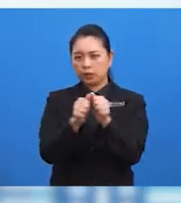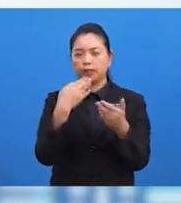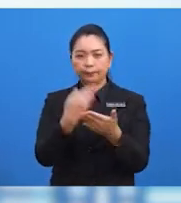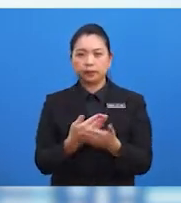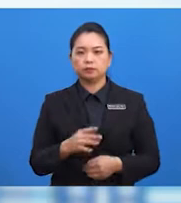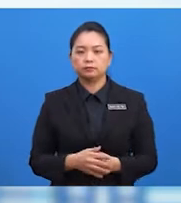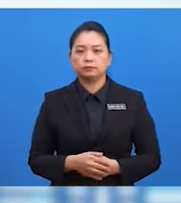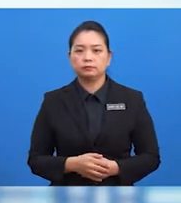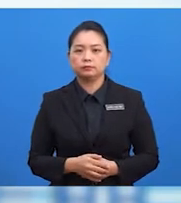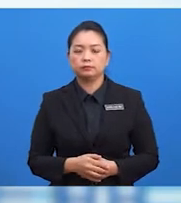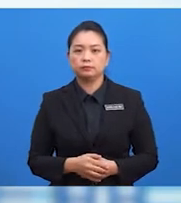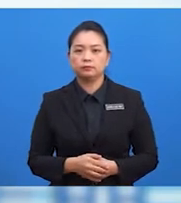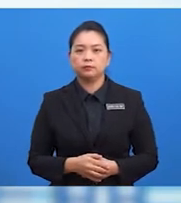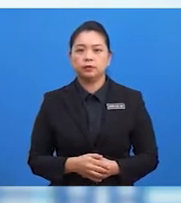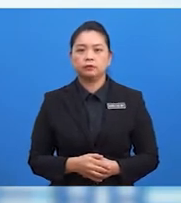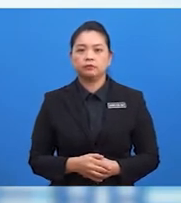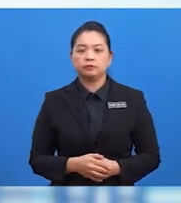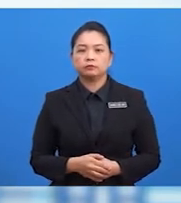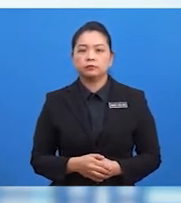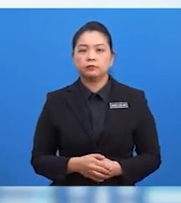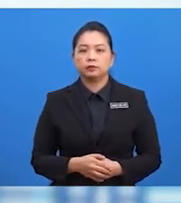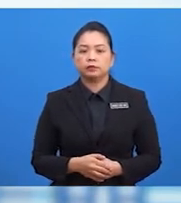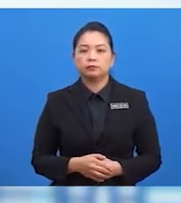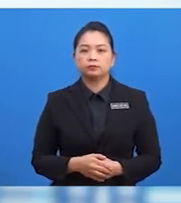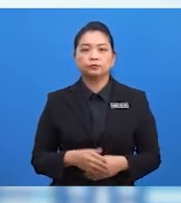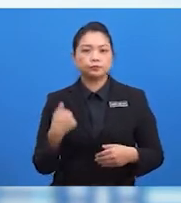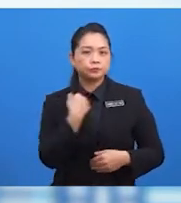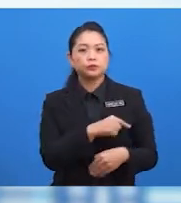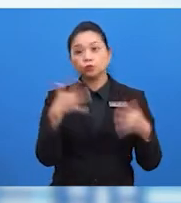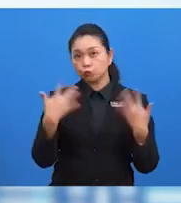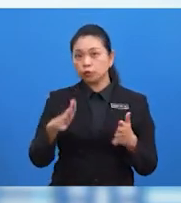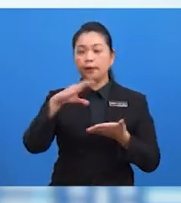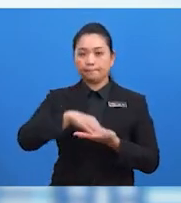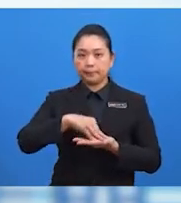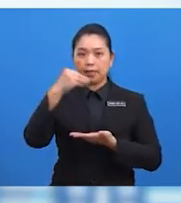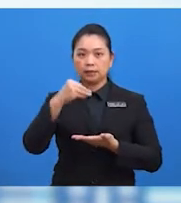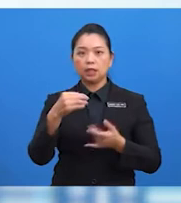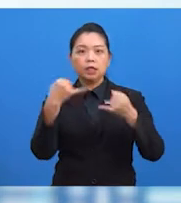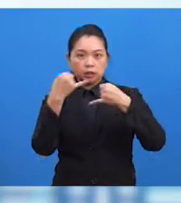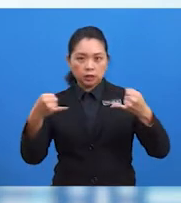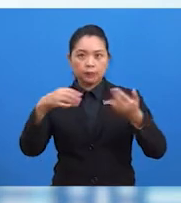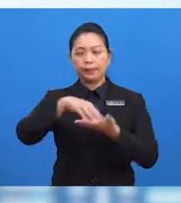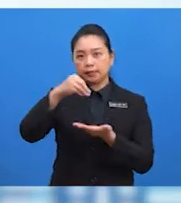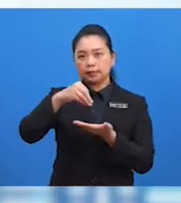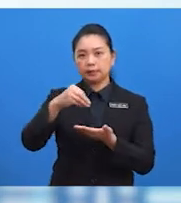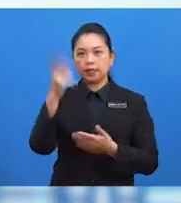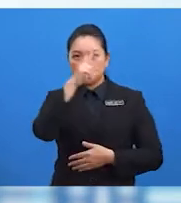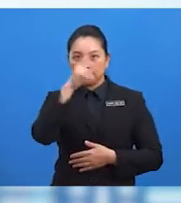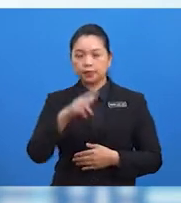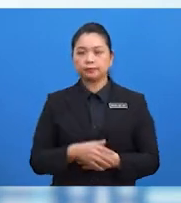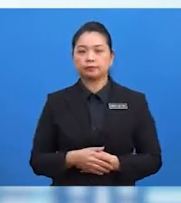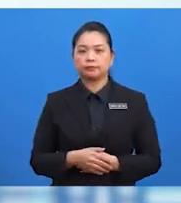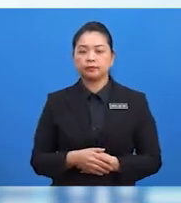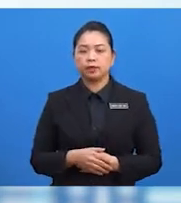dan perbelanjaan pembangunan. Selain itu, kita juga telah belajar tentang setiap komponen